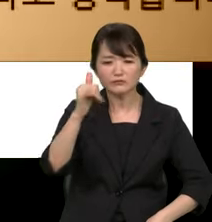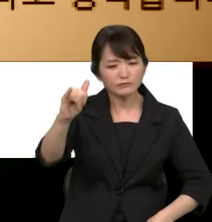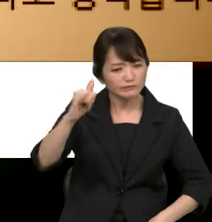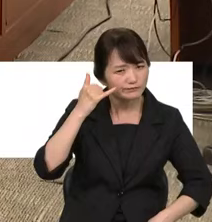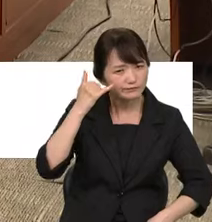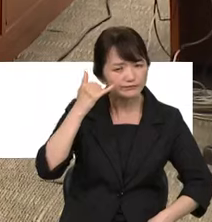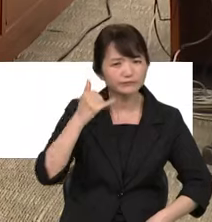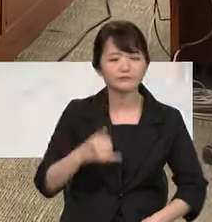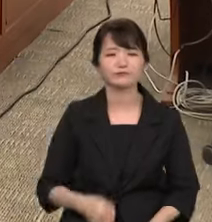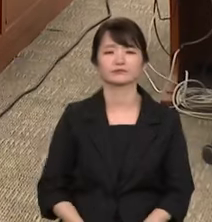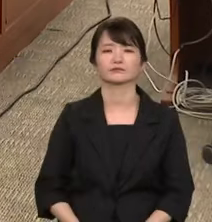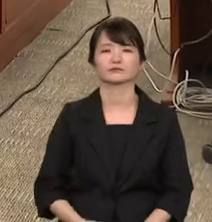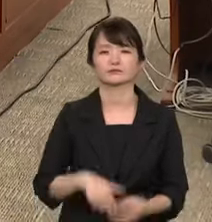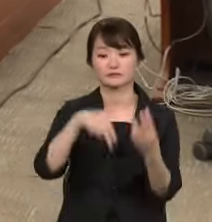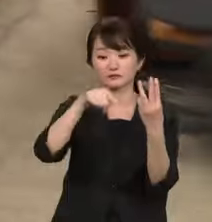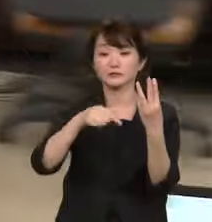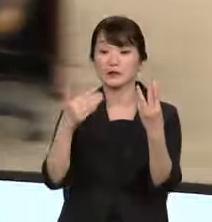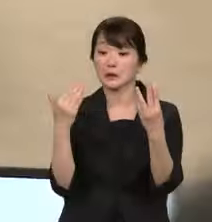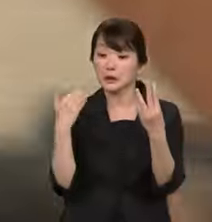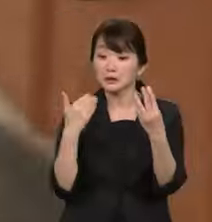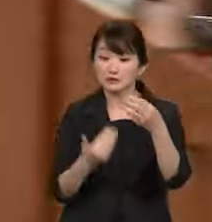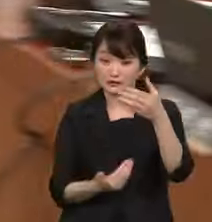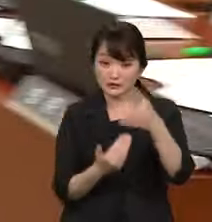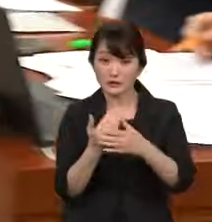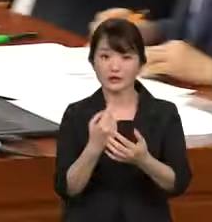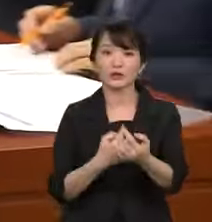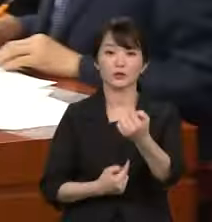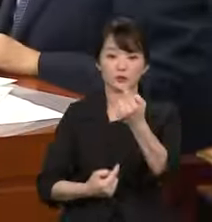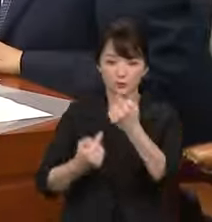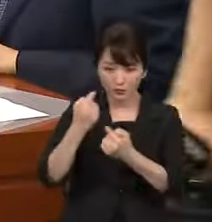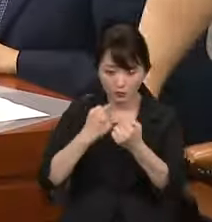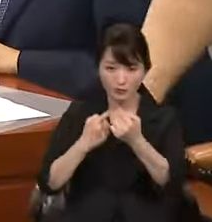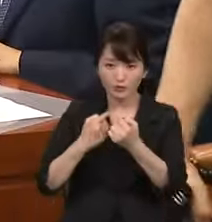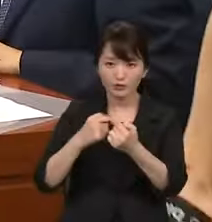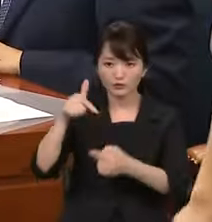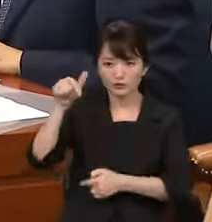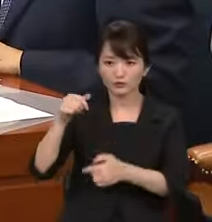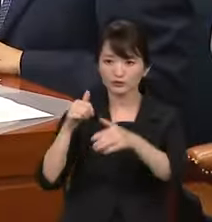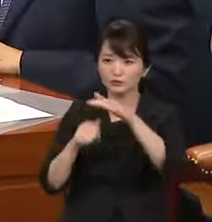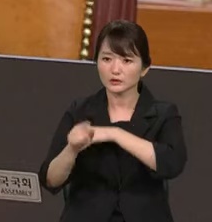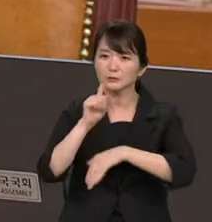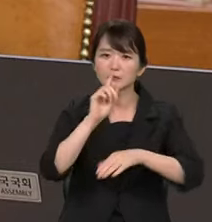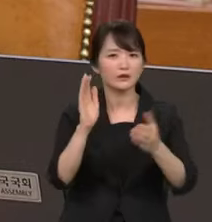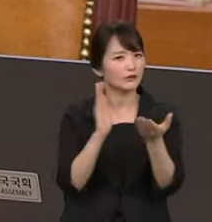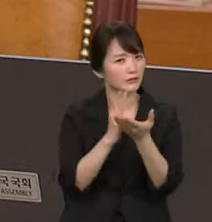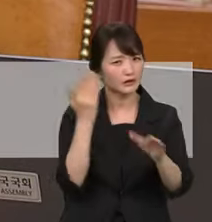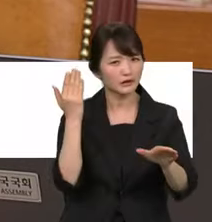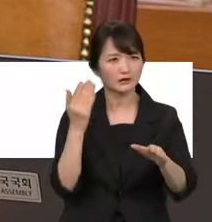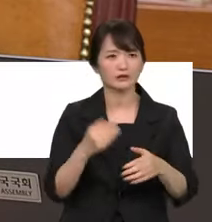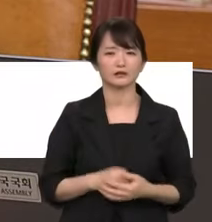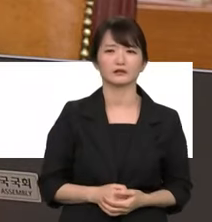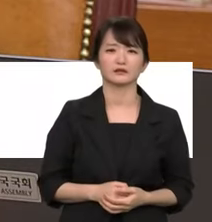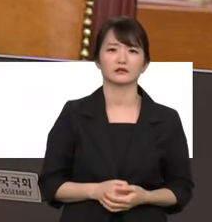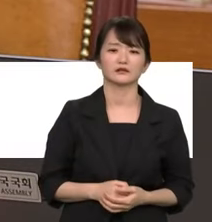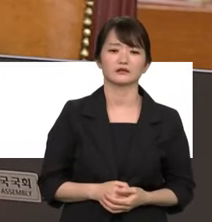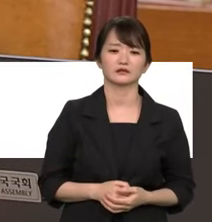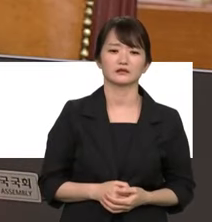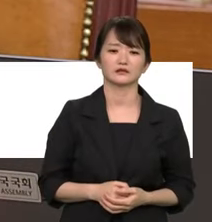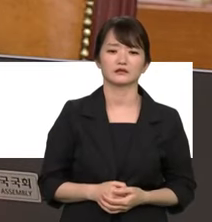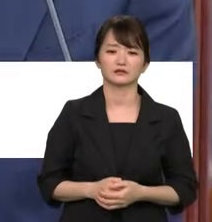주셔서 3주 전쯤에야 이 사태를 보고받았단 구 대표 말과 배치됩니다. 저는 그 7월 뭐